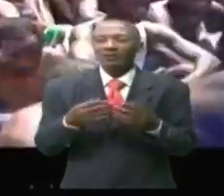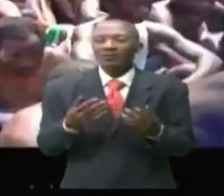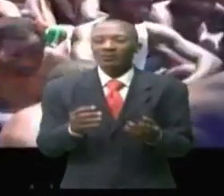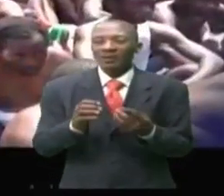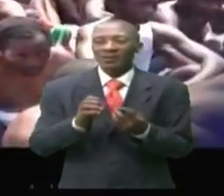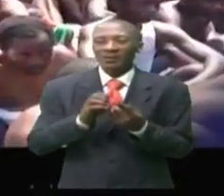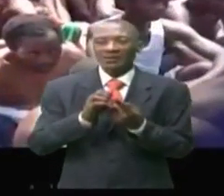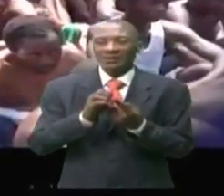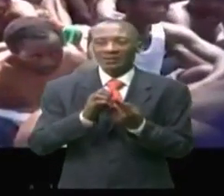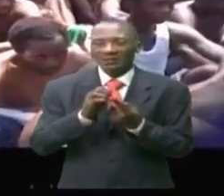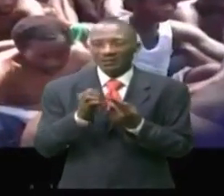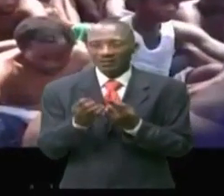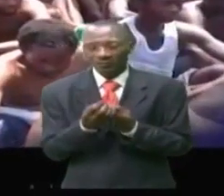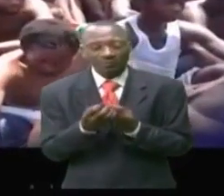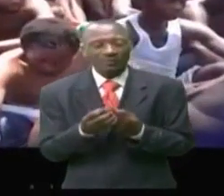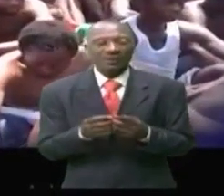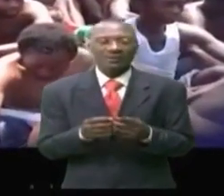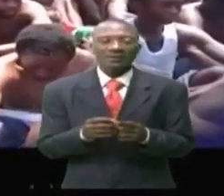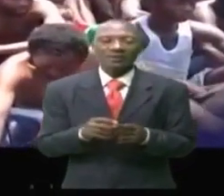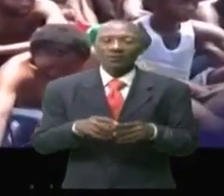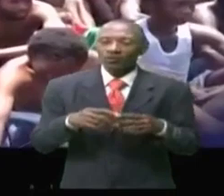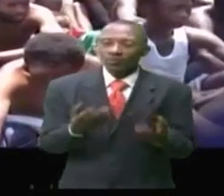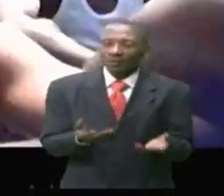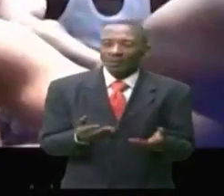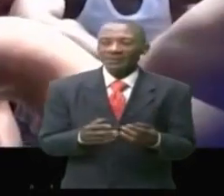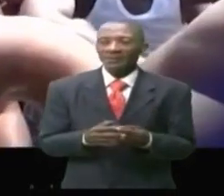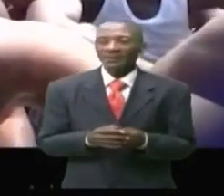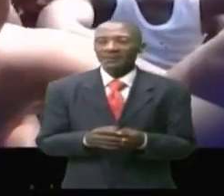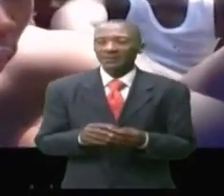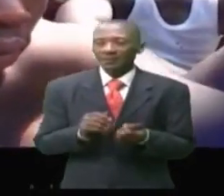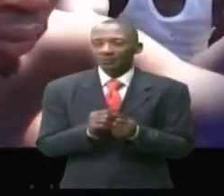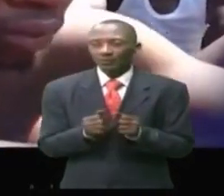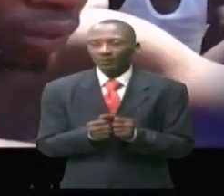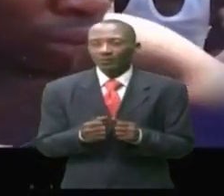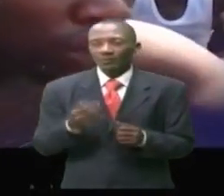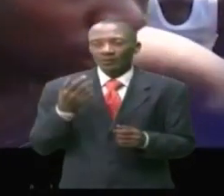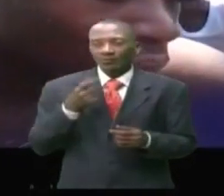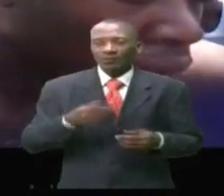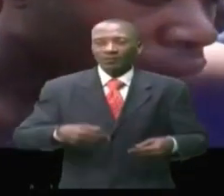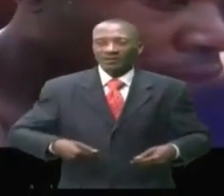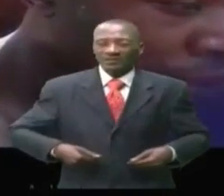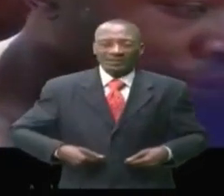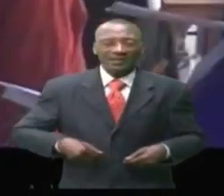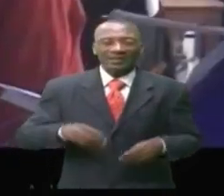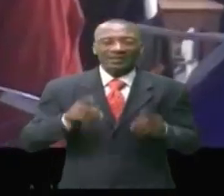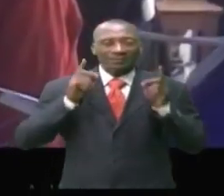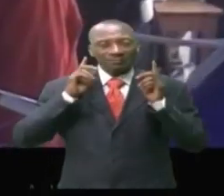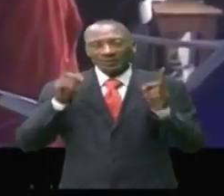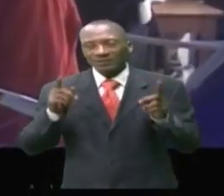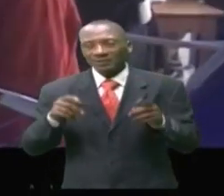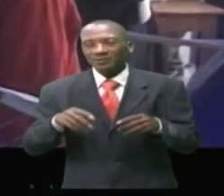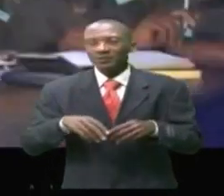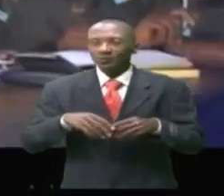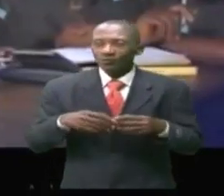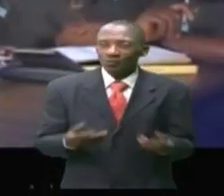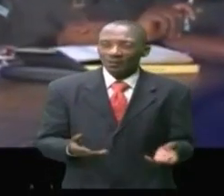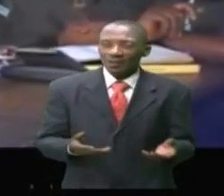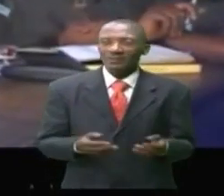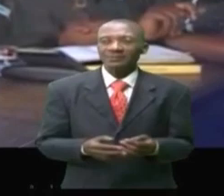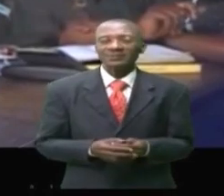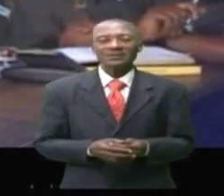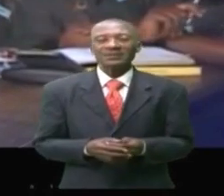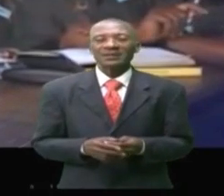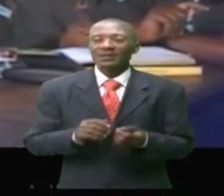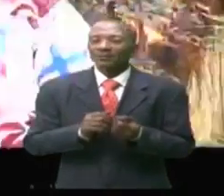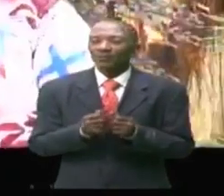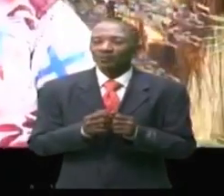Nord Kivu. C'était lors d'une marche anti-MONUSCO interdite par l'exécutif provincial. Au regard de la gravité de